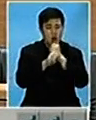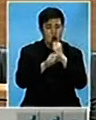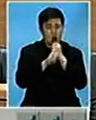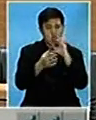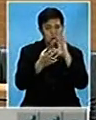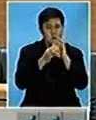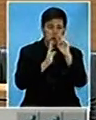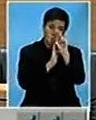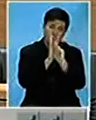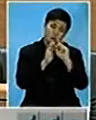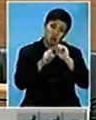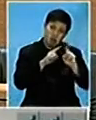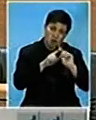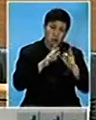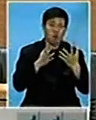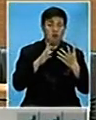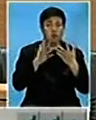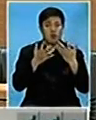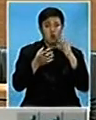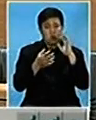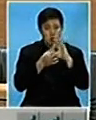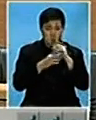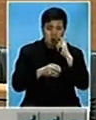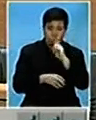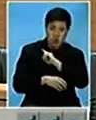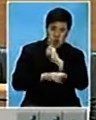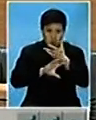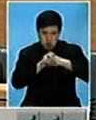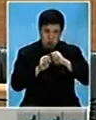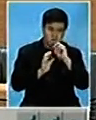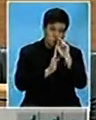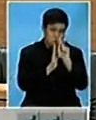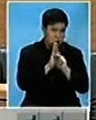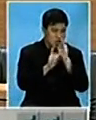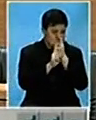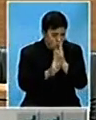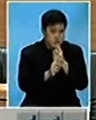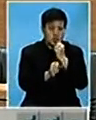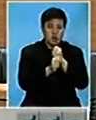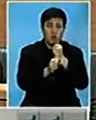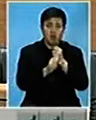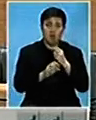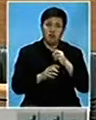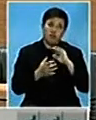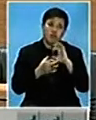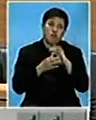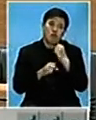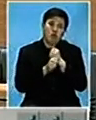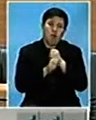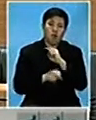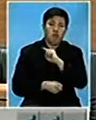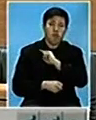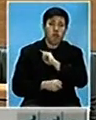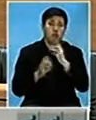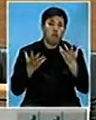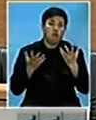ต่างๆและเป็นผู้ที่จะต้องปฏิบัติบังคับใช้กฎหมายไม่ได้ปฏิบัติหน้าที่ของตนเอง